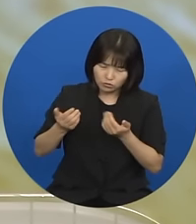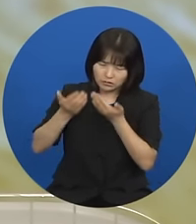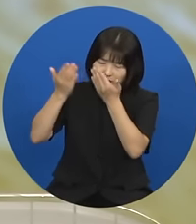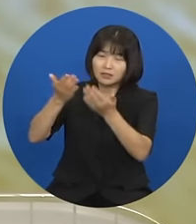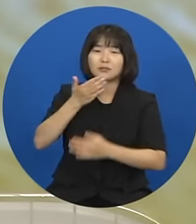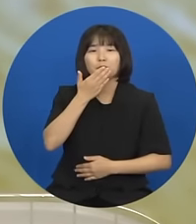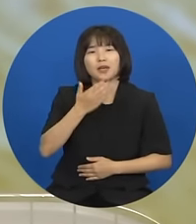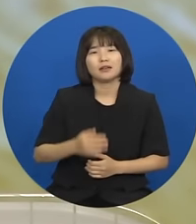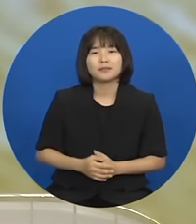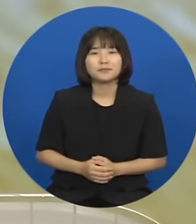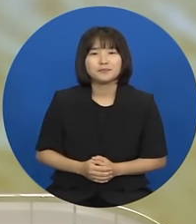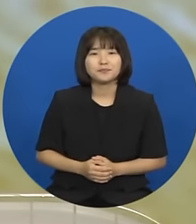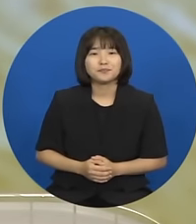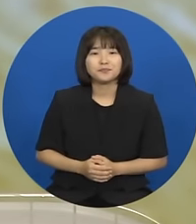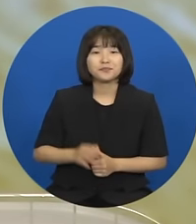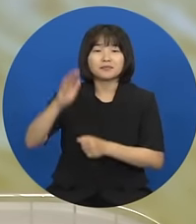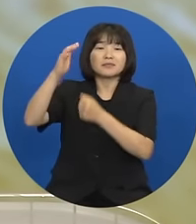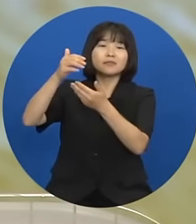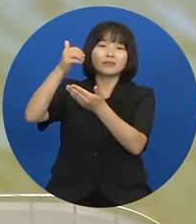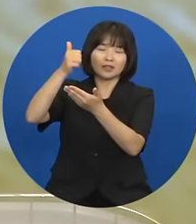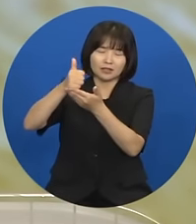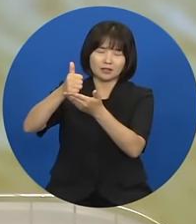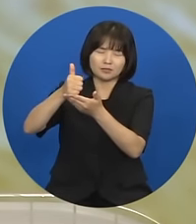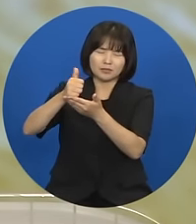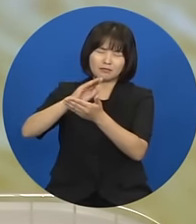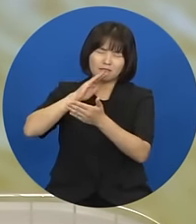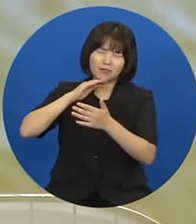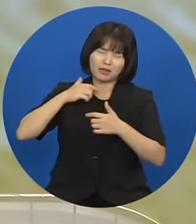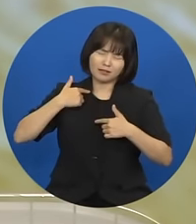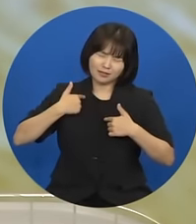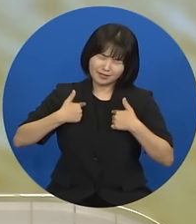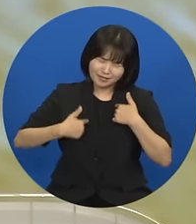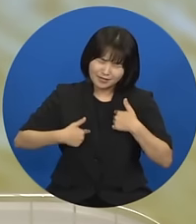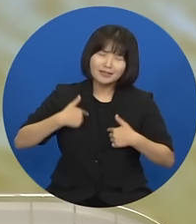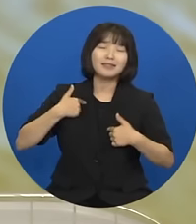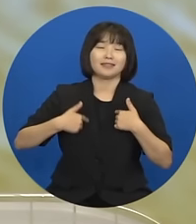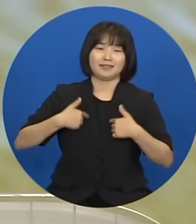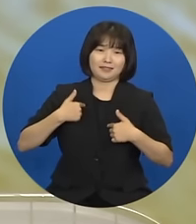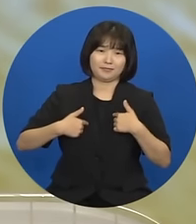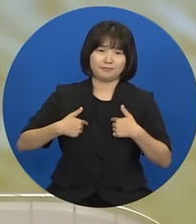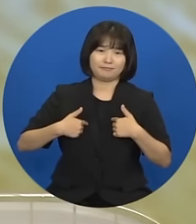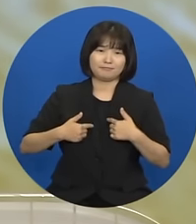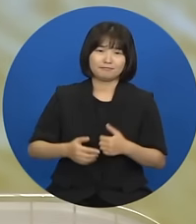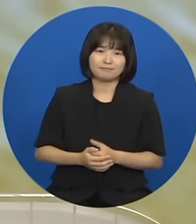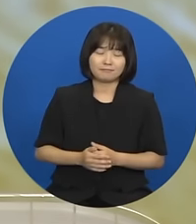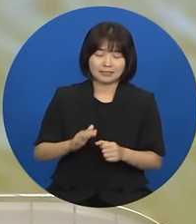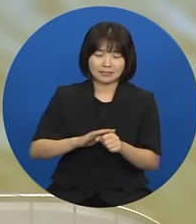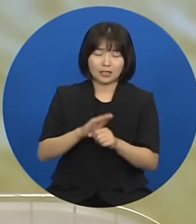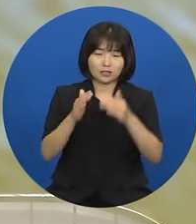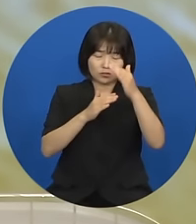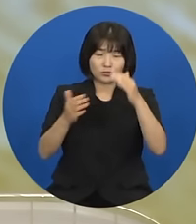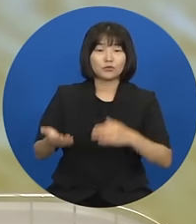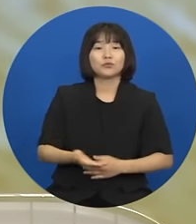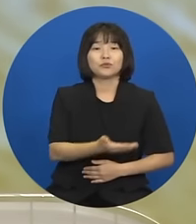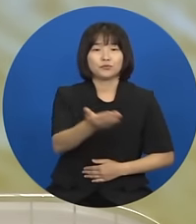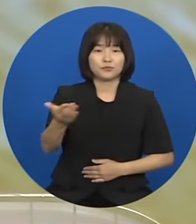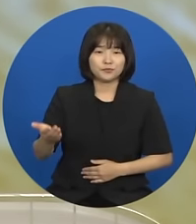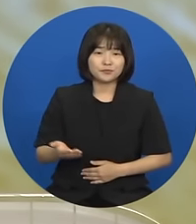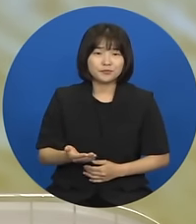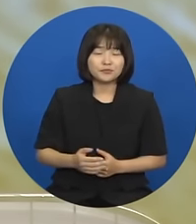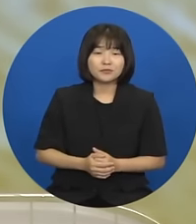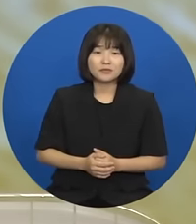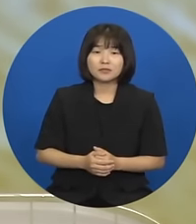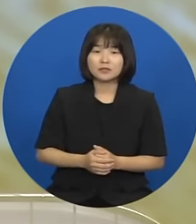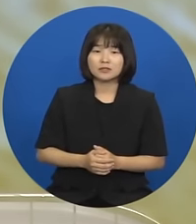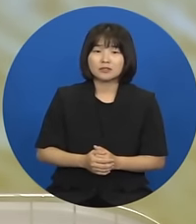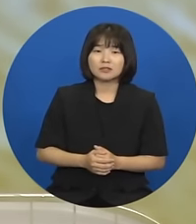있었습니다. 하나님이 얼마나 기뻐하셨을까요? 사랑하는 성도님들, 우리도